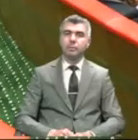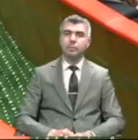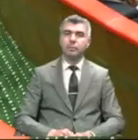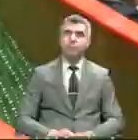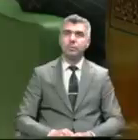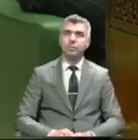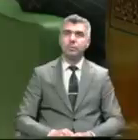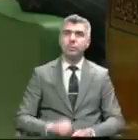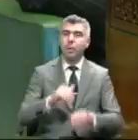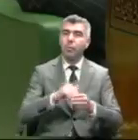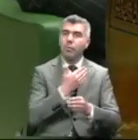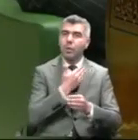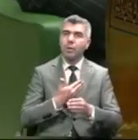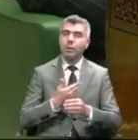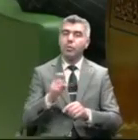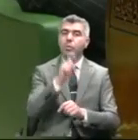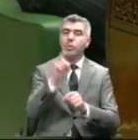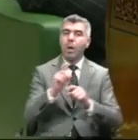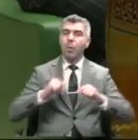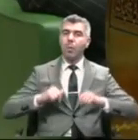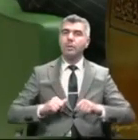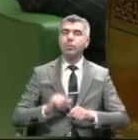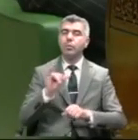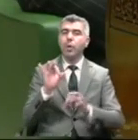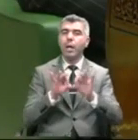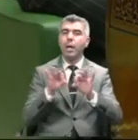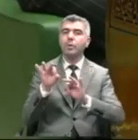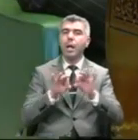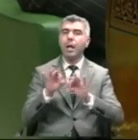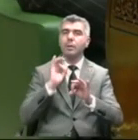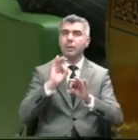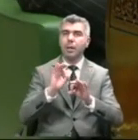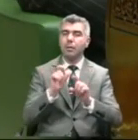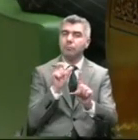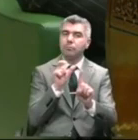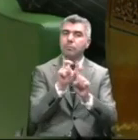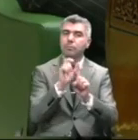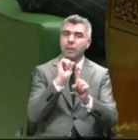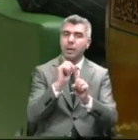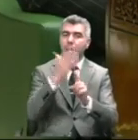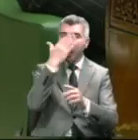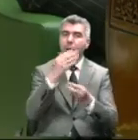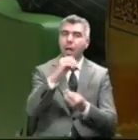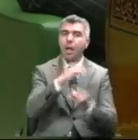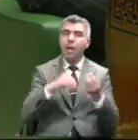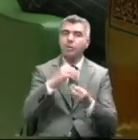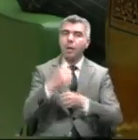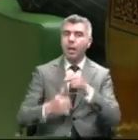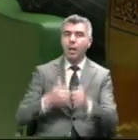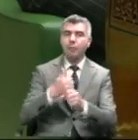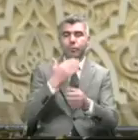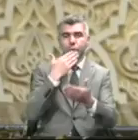تفضل السيد المستشار نسائلكم السيد الوزير المحترم عن اجاره لضمان مرور موسم الحج لهذه السنه